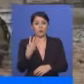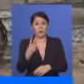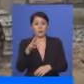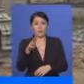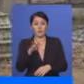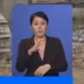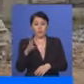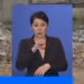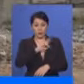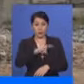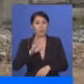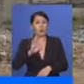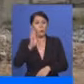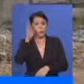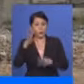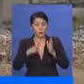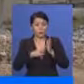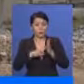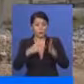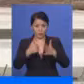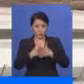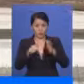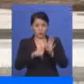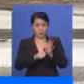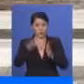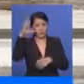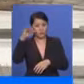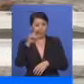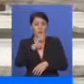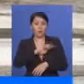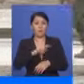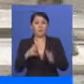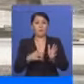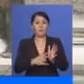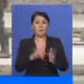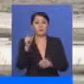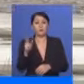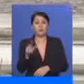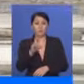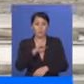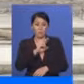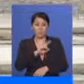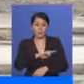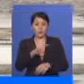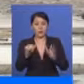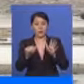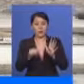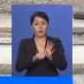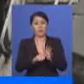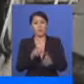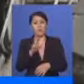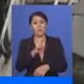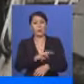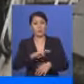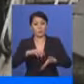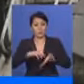асады. Мұндағы жұмыс таңғы сағат 9-дан кешкі 6-ға дейін жалғасады. Барлығы 80-ден астам адам жұмылдырылған. Оның 60-қа жуығы жұмыспен қамтудың